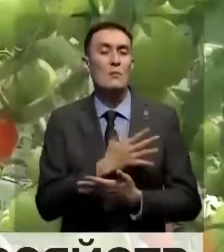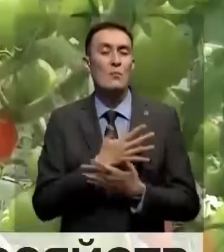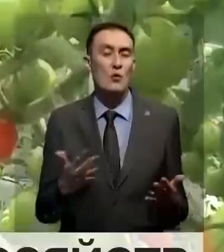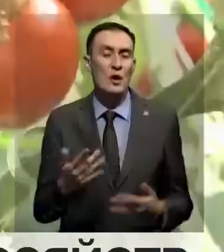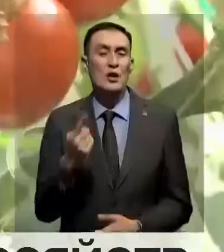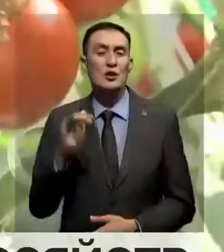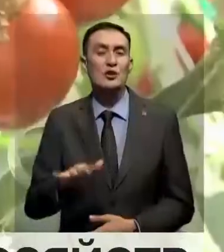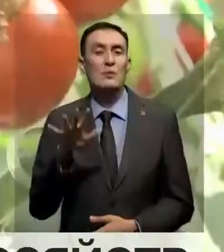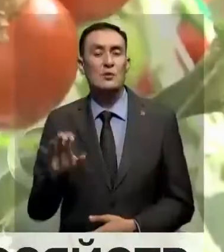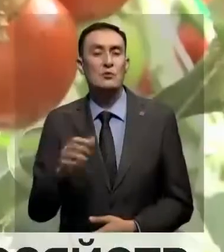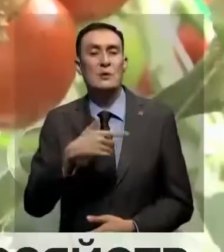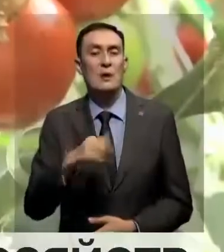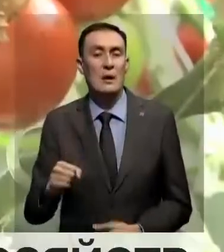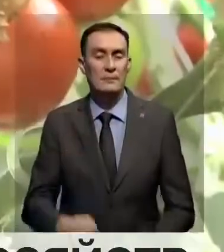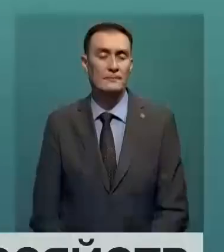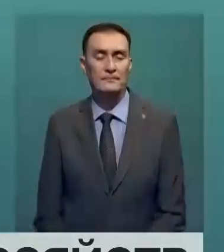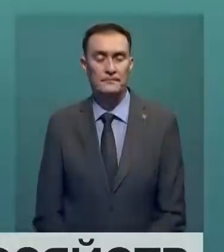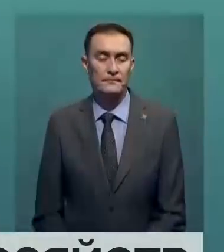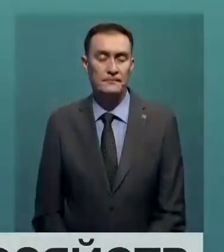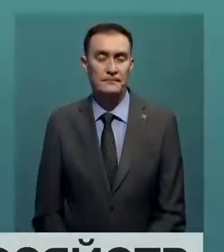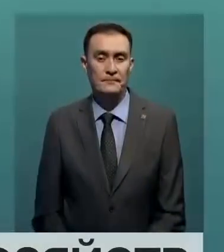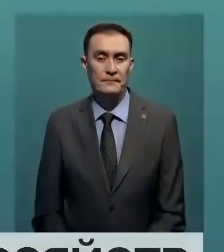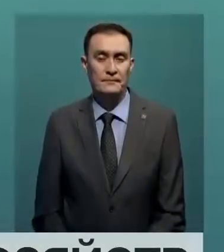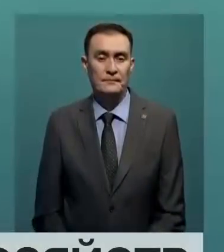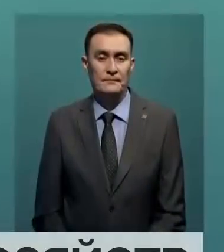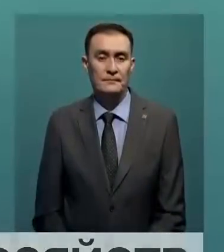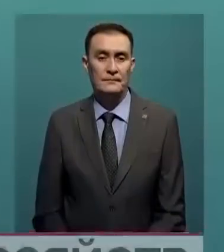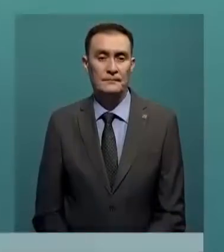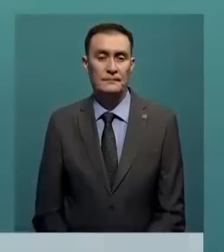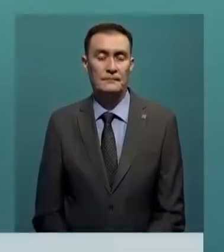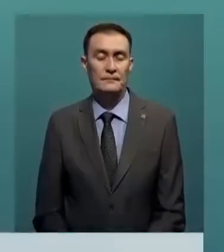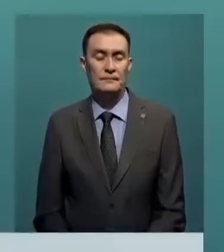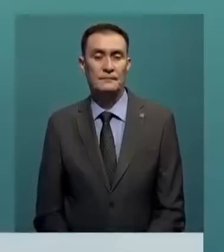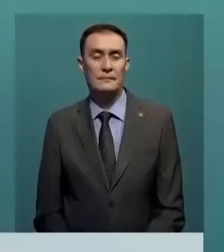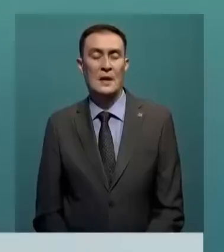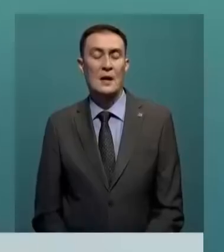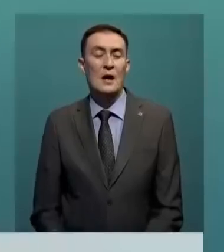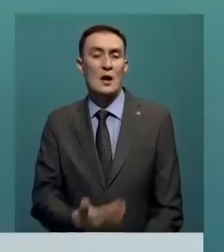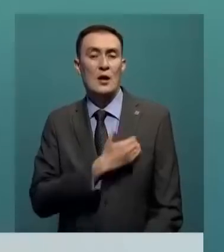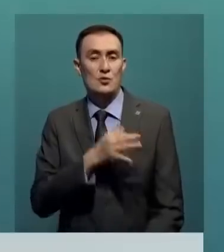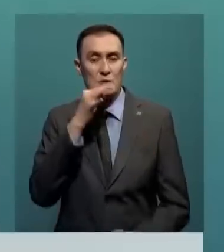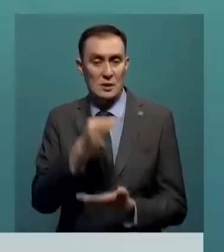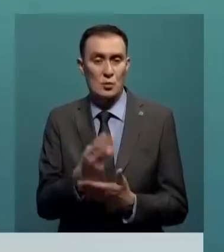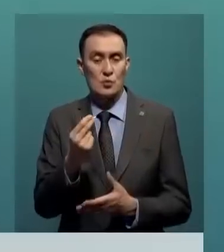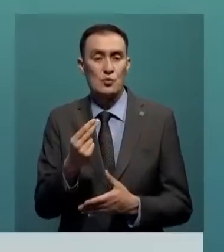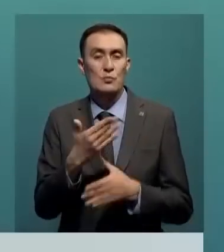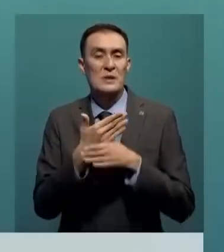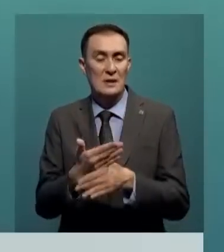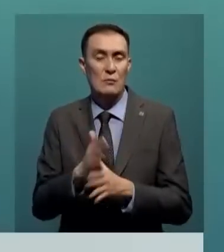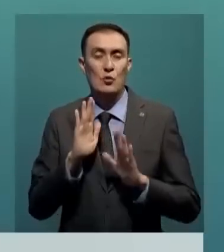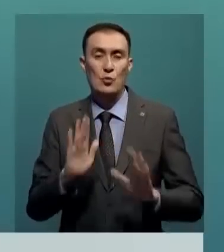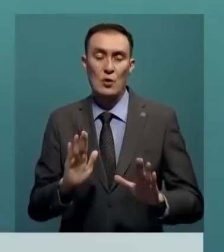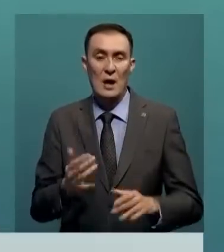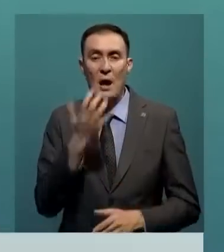составляет более 1500 гектаров. Хочу отметить, что субсидированию подлежат